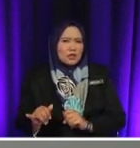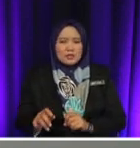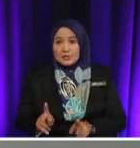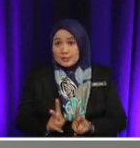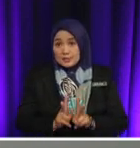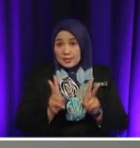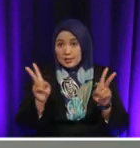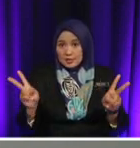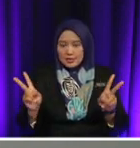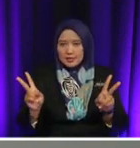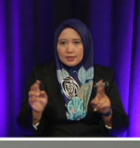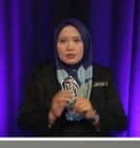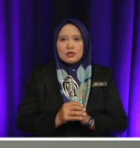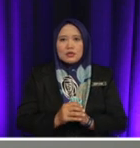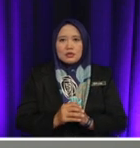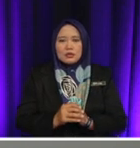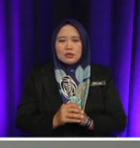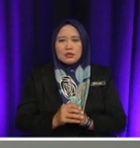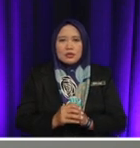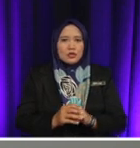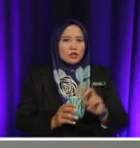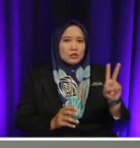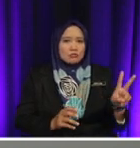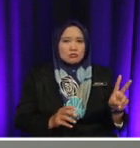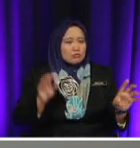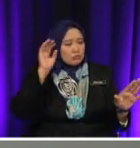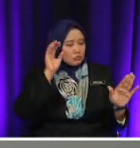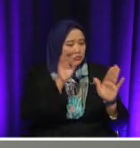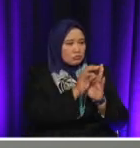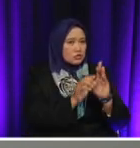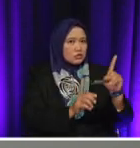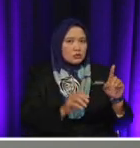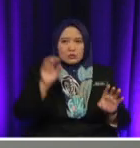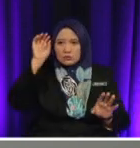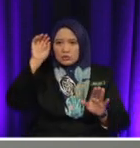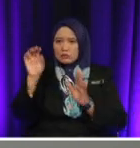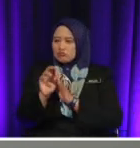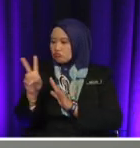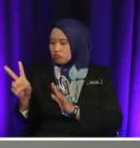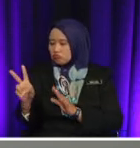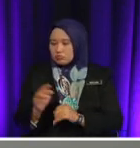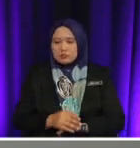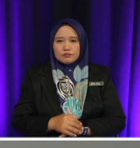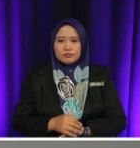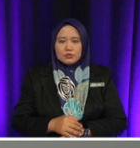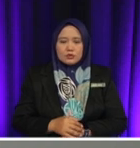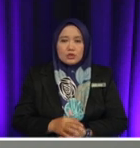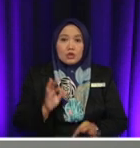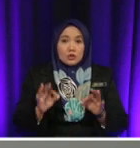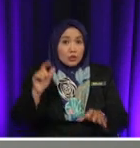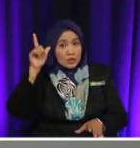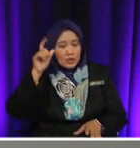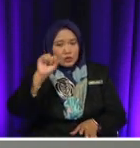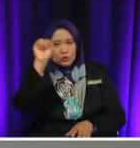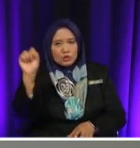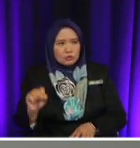oke kalulah diberi untuk buat pilihan ini tandakan r pada mikroorganisma yang boleh dimusnahkan